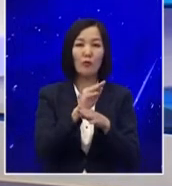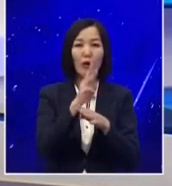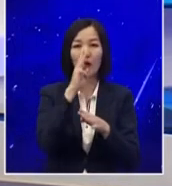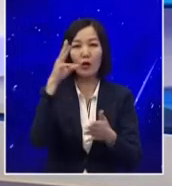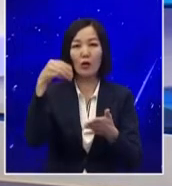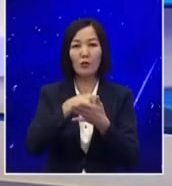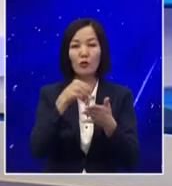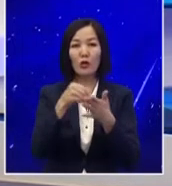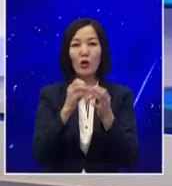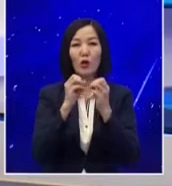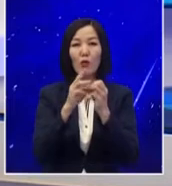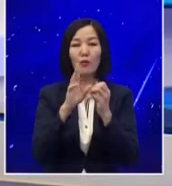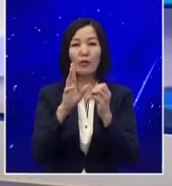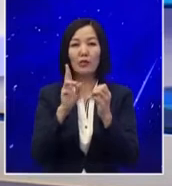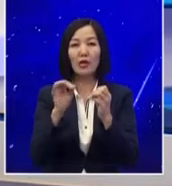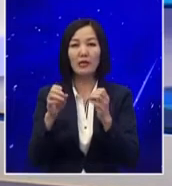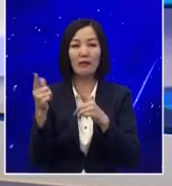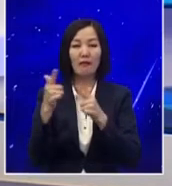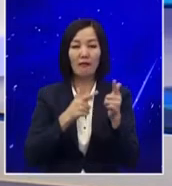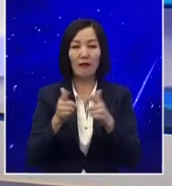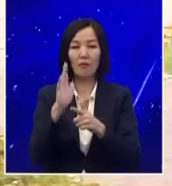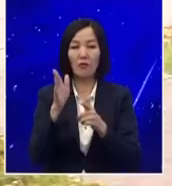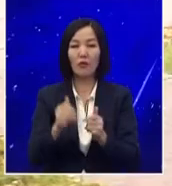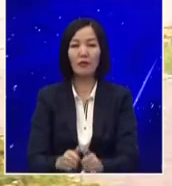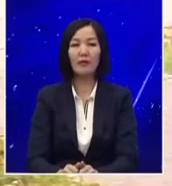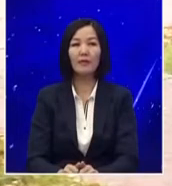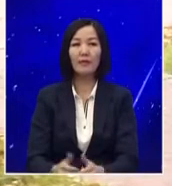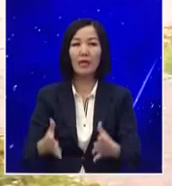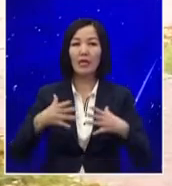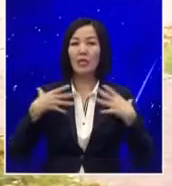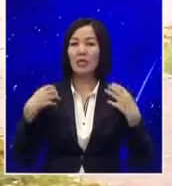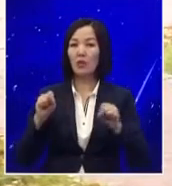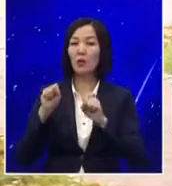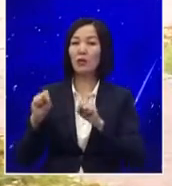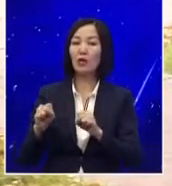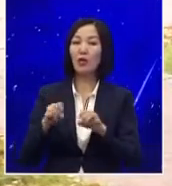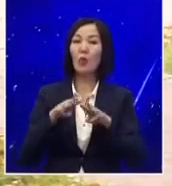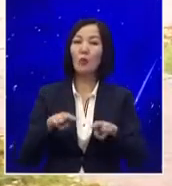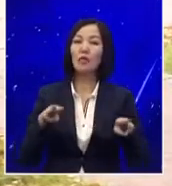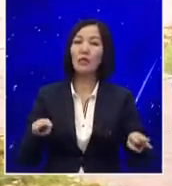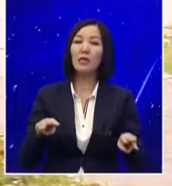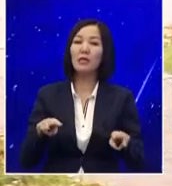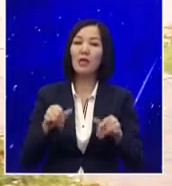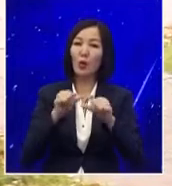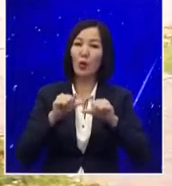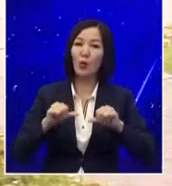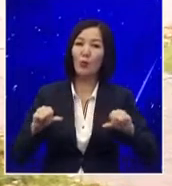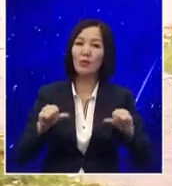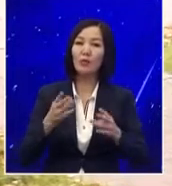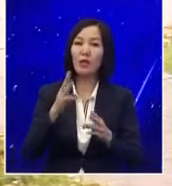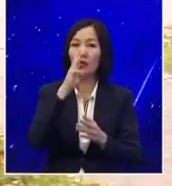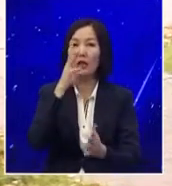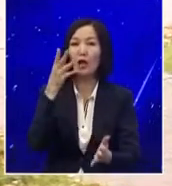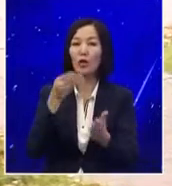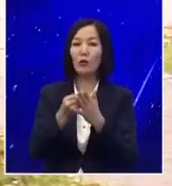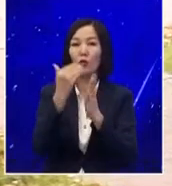тізімі 15 қазанда дайын болады. Денсаулық сақтау министрлігі өкілдері өңірлік комиссиялары өтемақы алушылардың